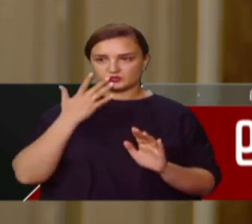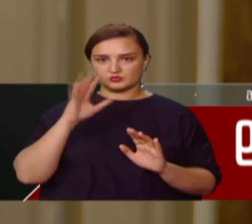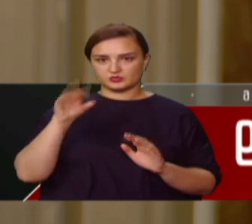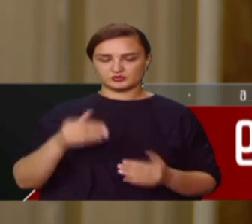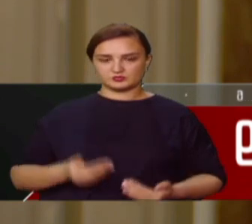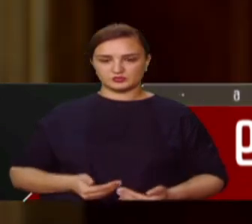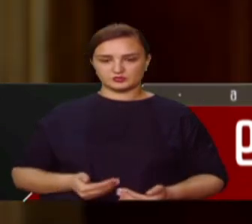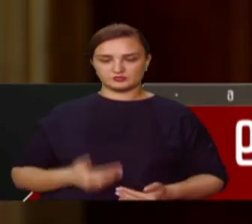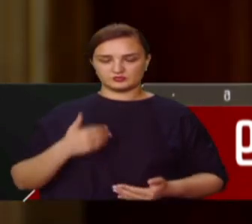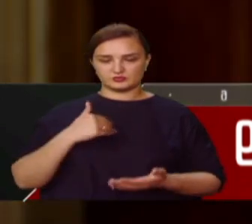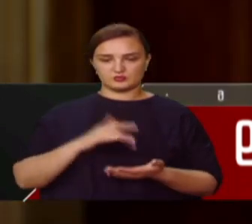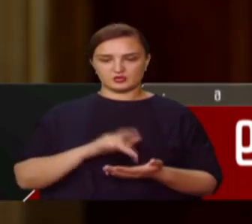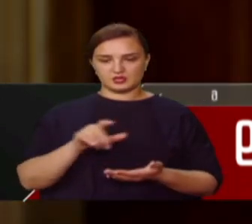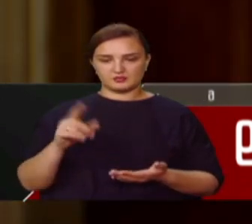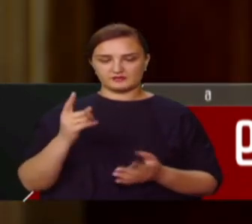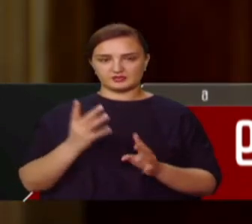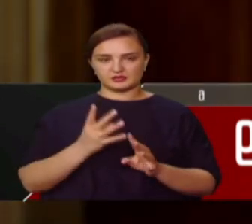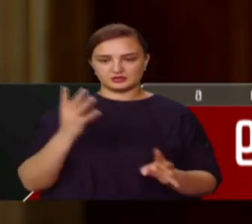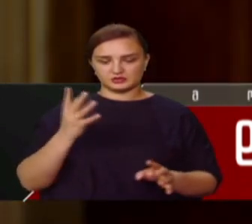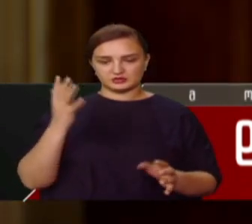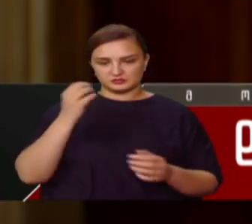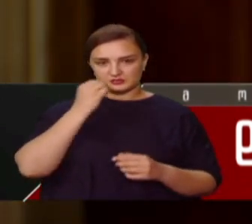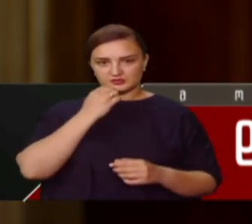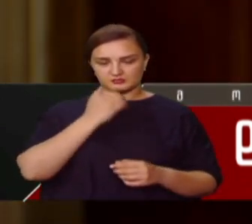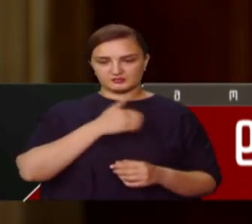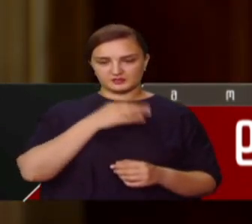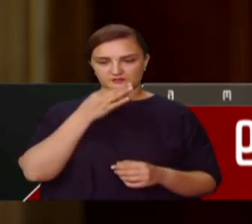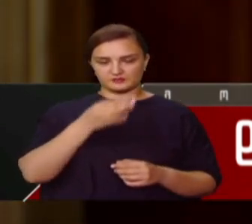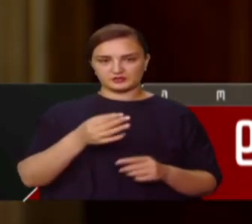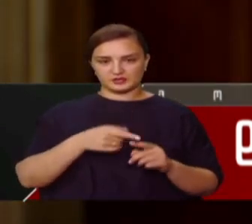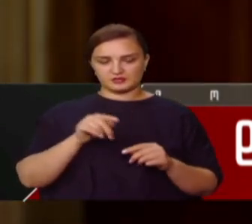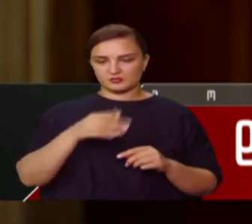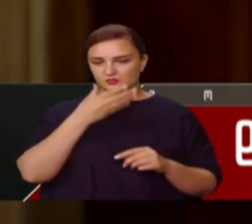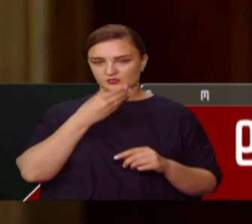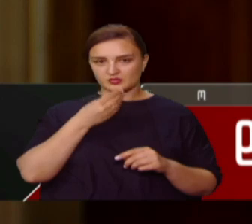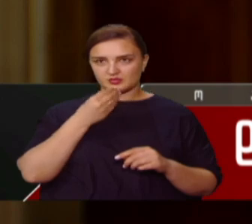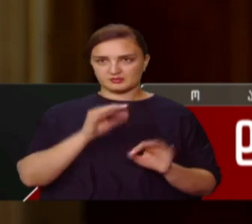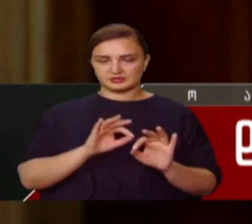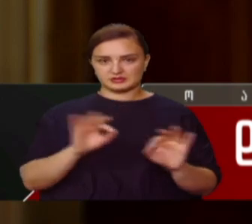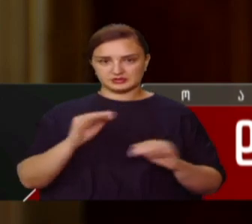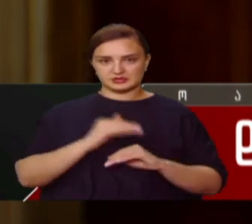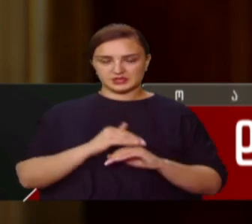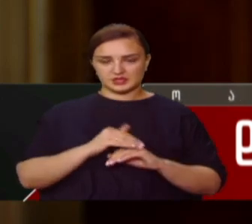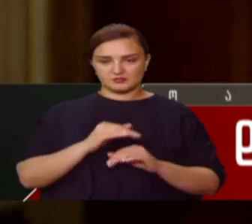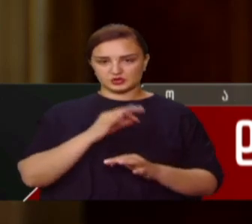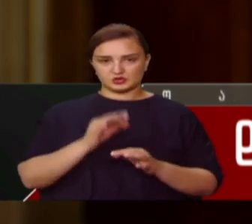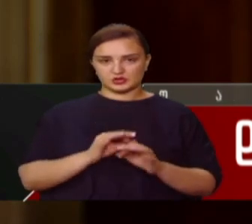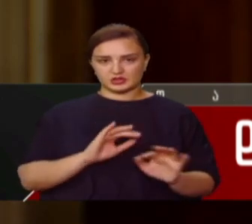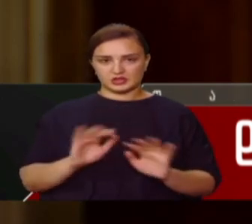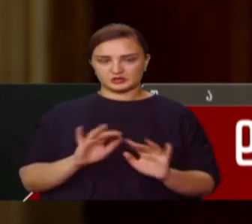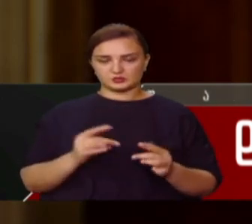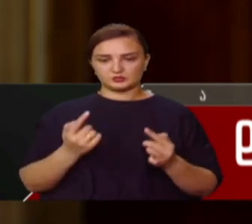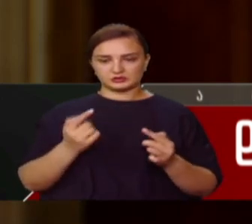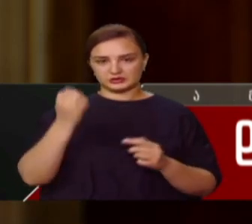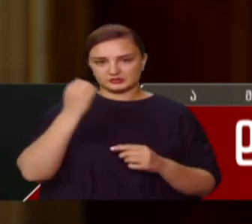მცხოვრებ თანამემამულეებს. პირველ რიგში უღმესი მადლობა მინდა გადავუხატო ამ ულამაზესი საღამოს ორგანიზატორებს,